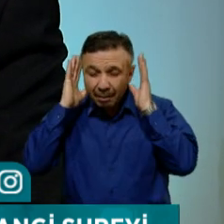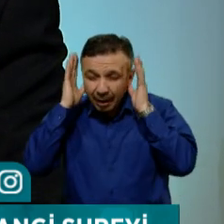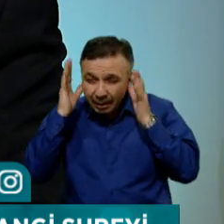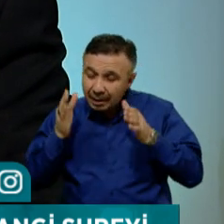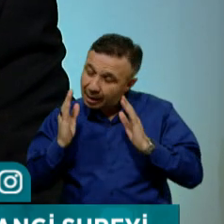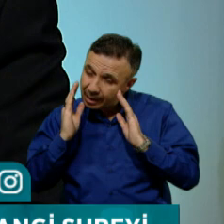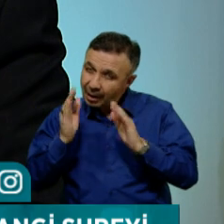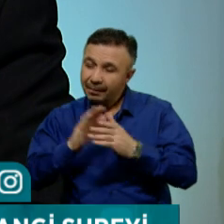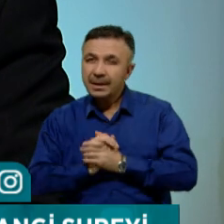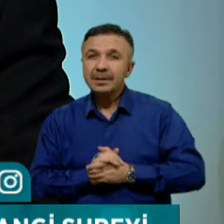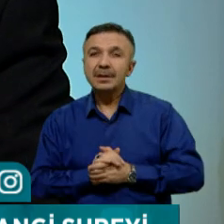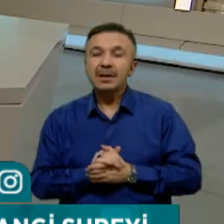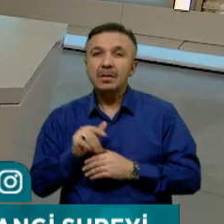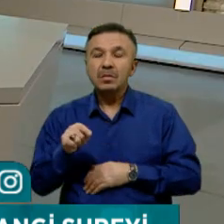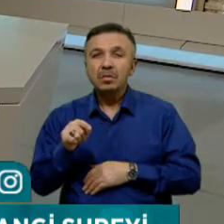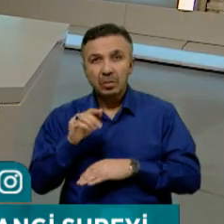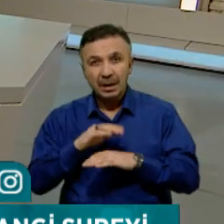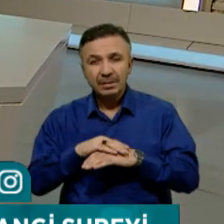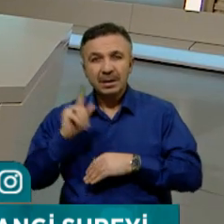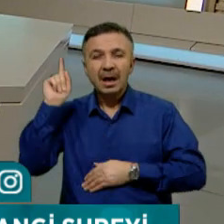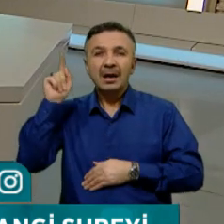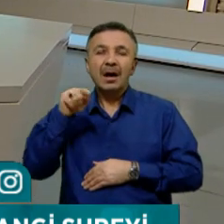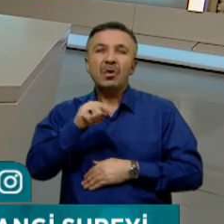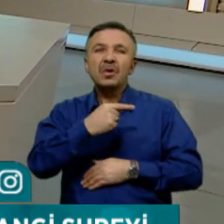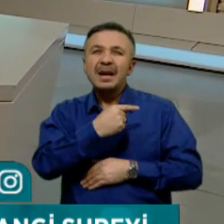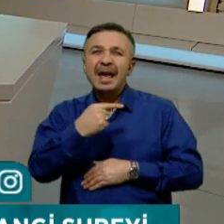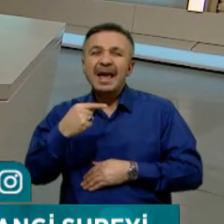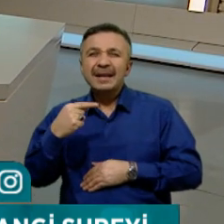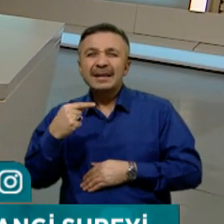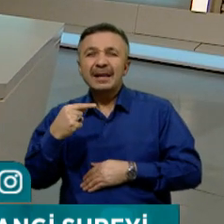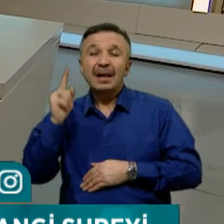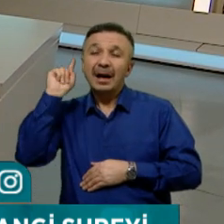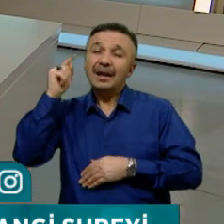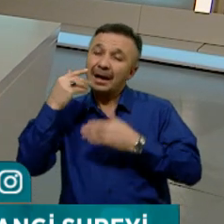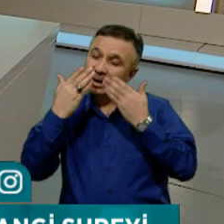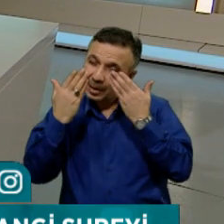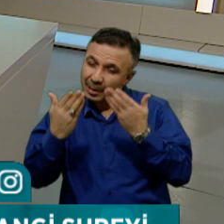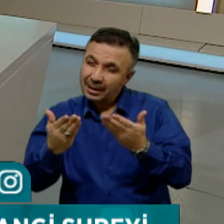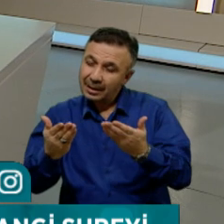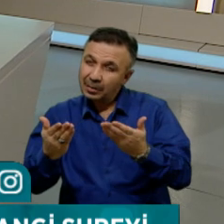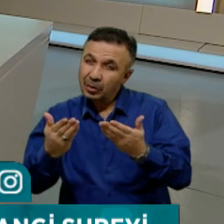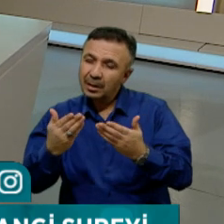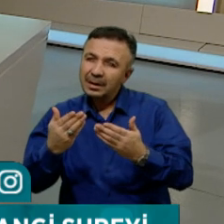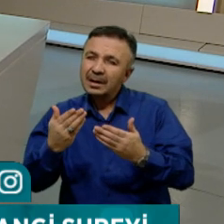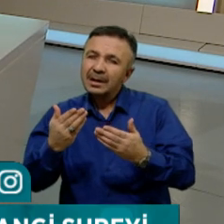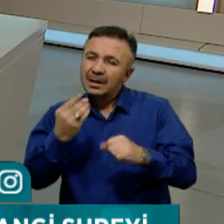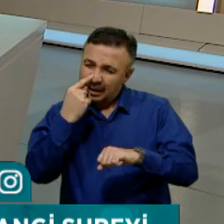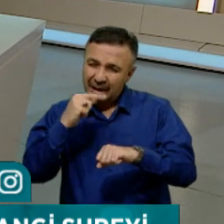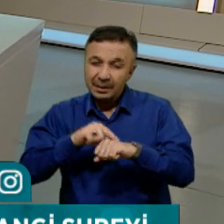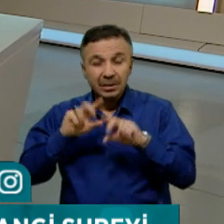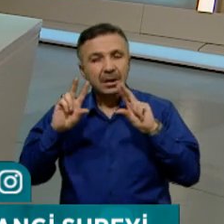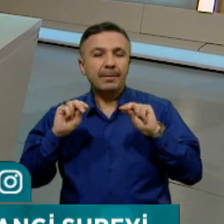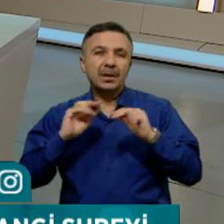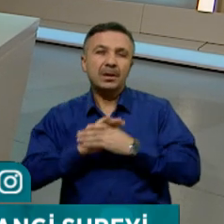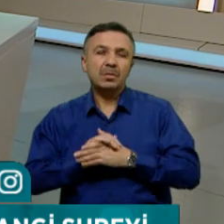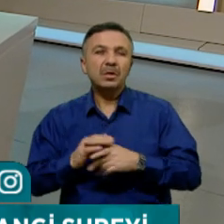Nilay'ı talabun üzerinde dursun Allah onu eksiyle kabul edecektir şuna İnancımız Tamamdır bundan